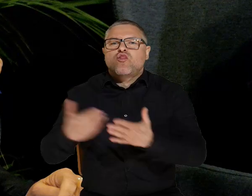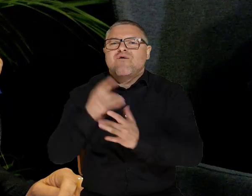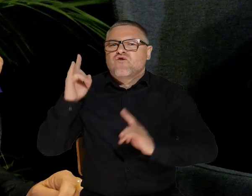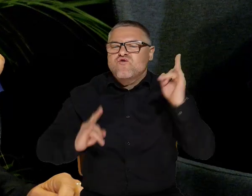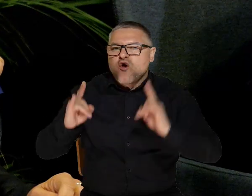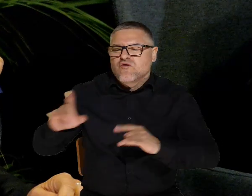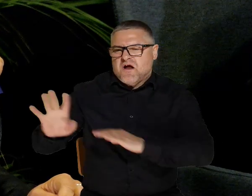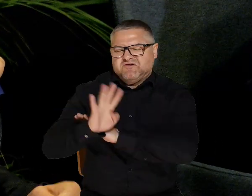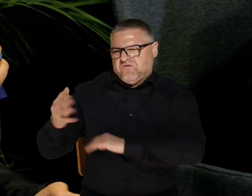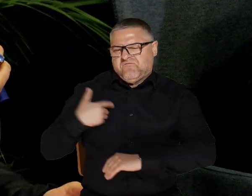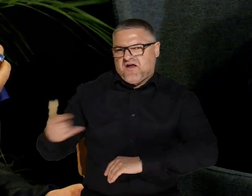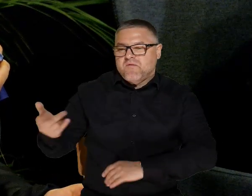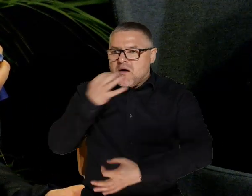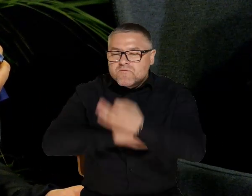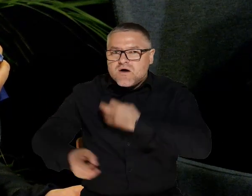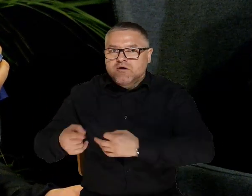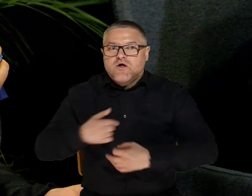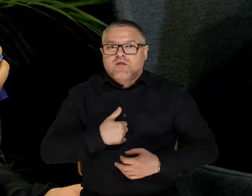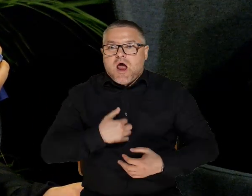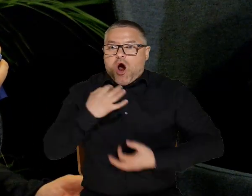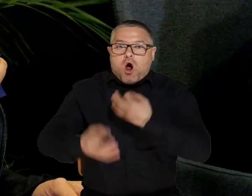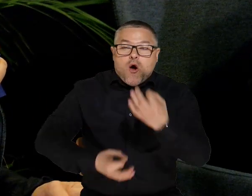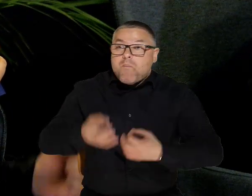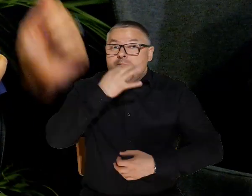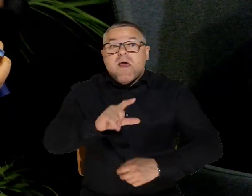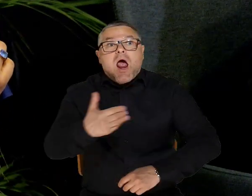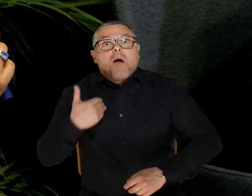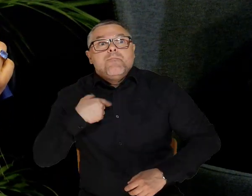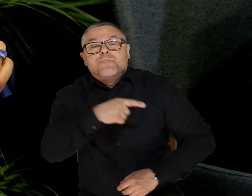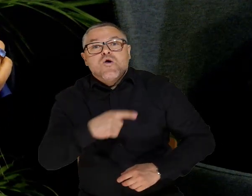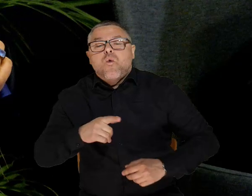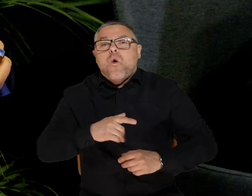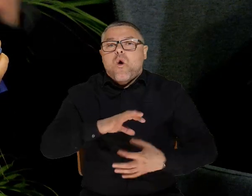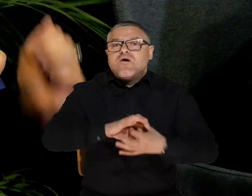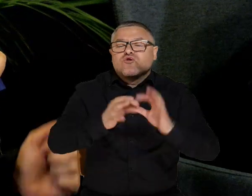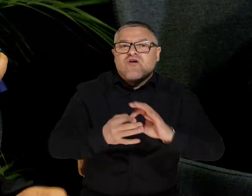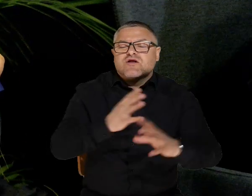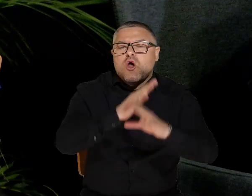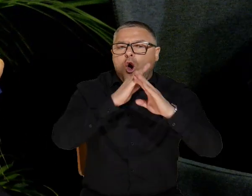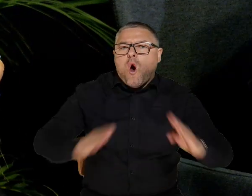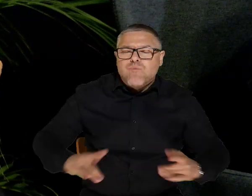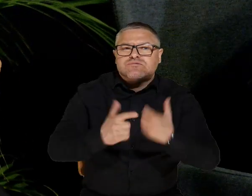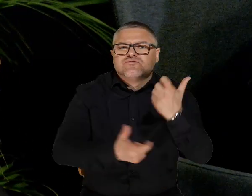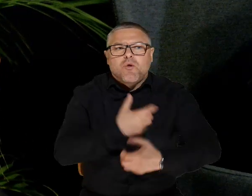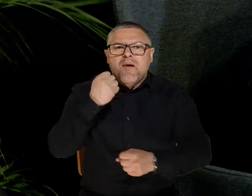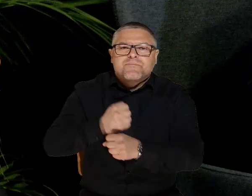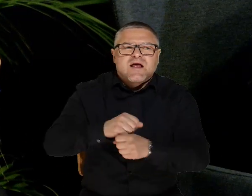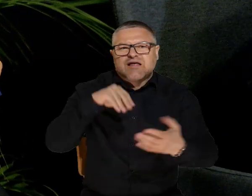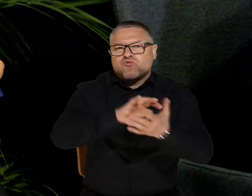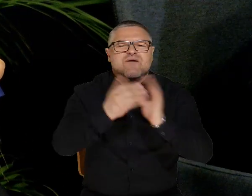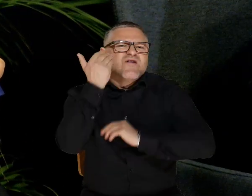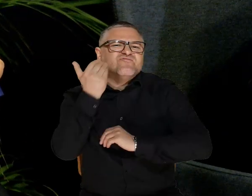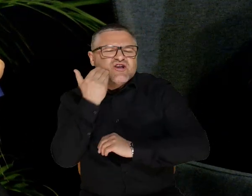rozmawiałam, mówi, wie pani, to jest silniejsze ode mnie. Jak mnie pytają, jak było tam w tym obozie, ona była w jakimś obozie pracy w